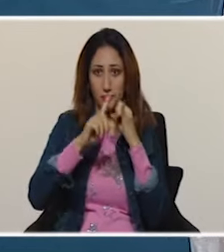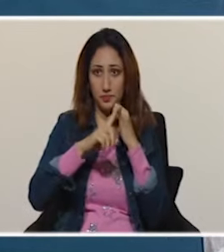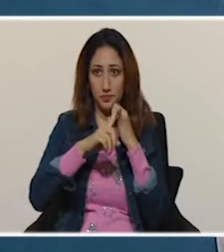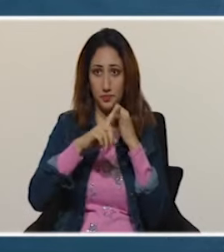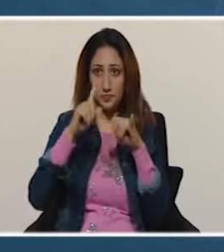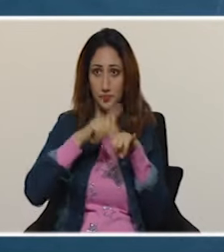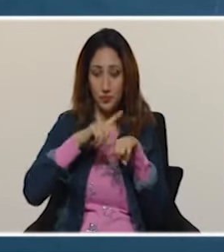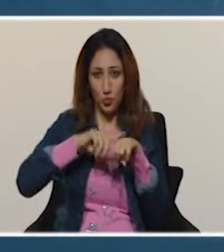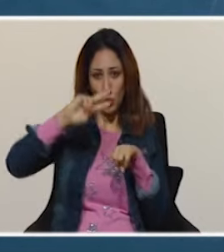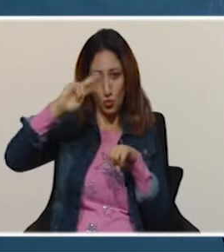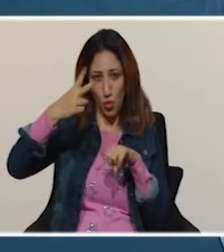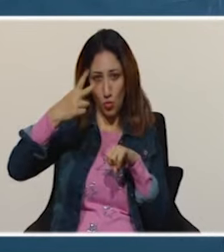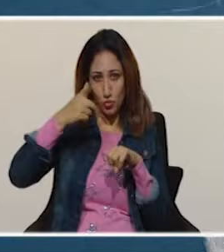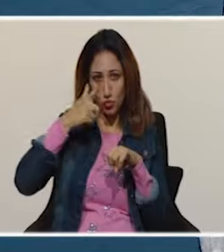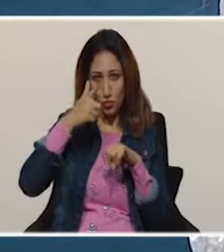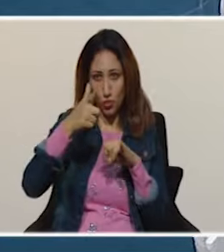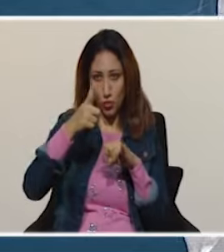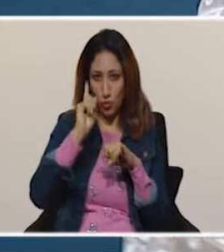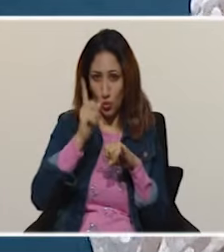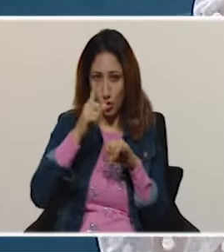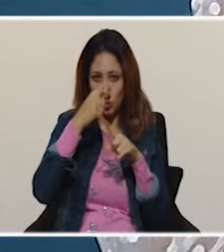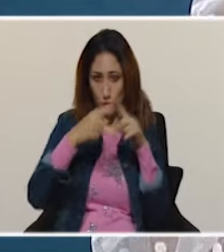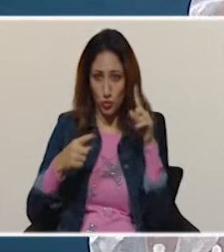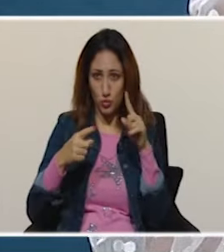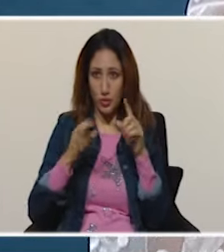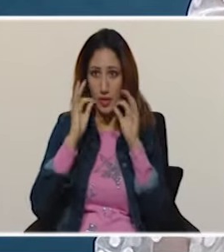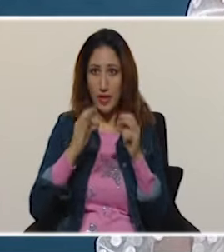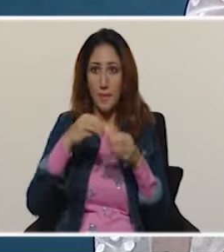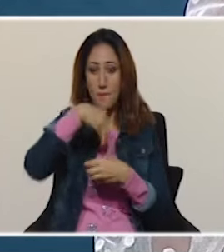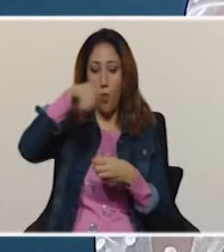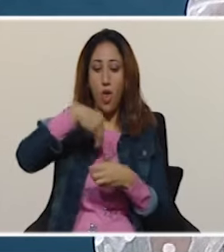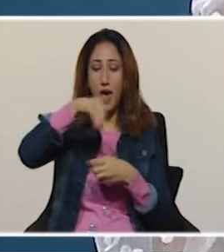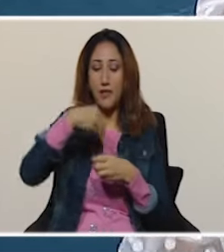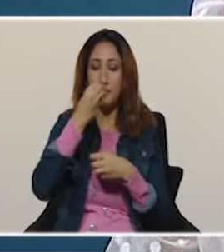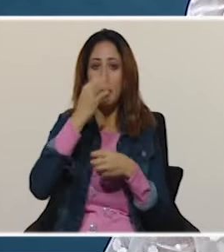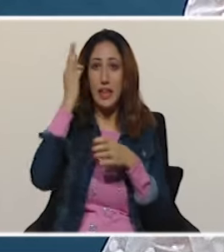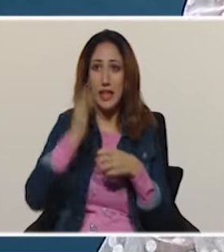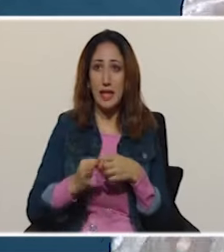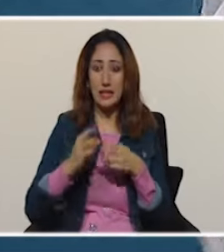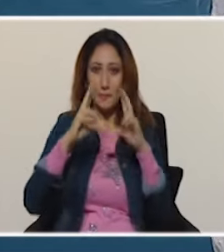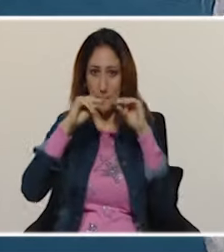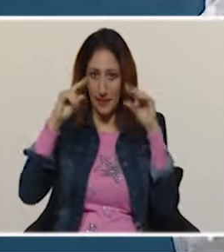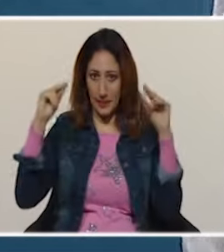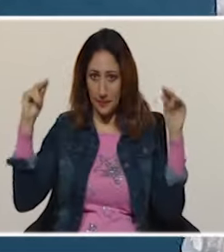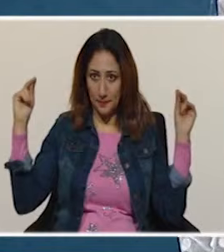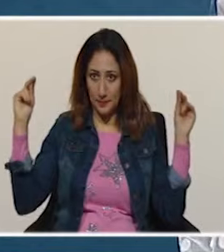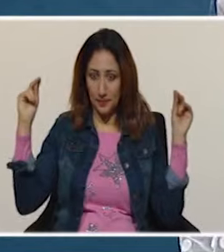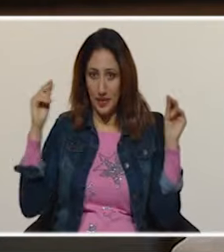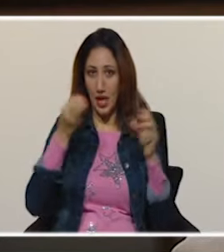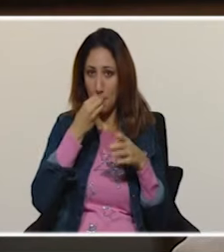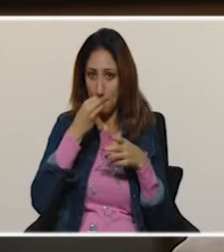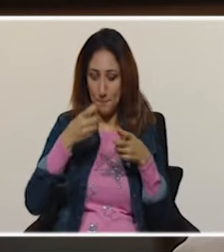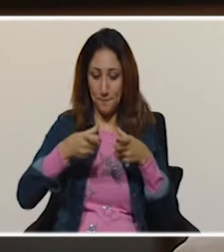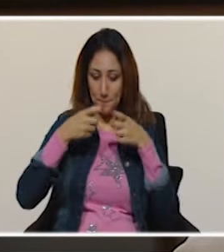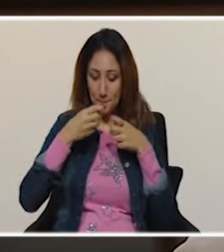12 11 ونص لازم اكل كنافة. الكنافه اللبنانيه طبعا اكيد دقتها اللي هي اطيب كنافه بالعالم